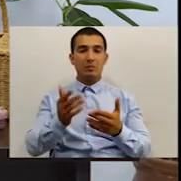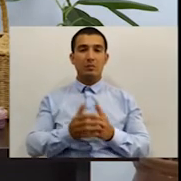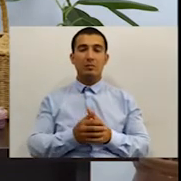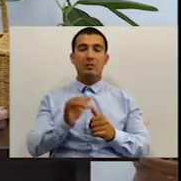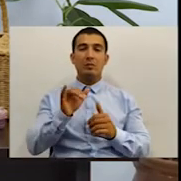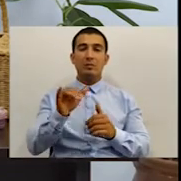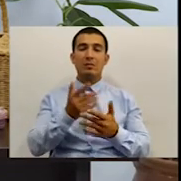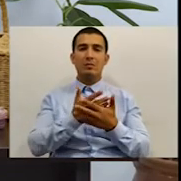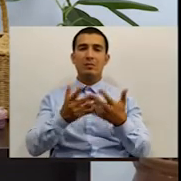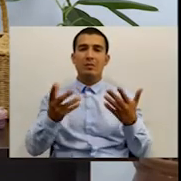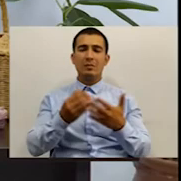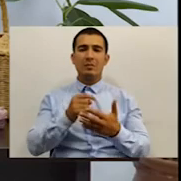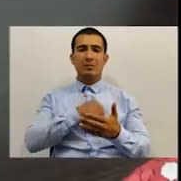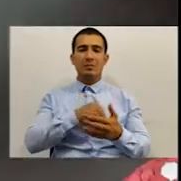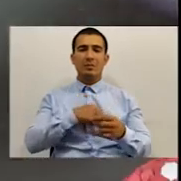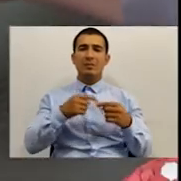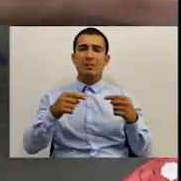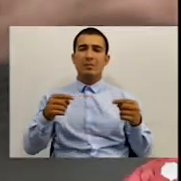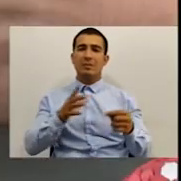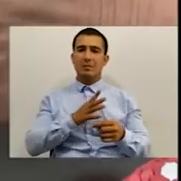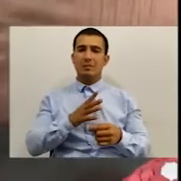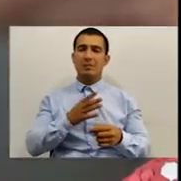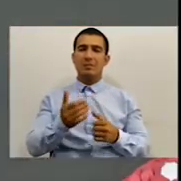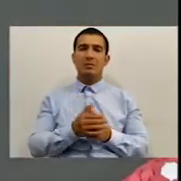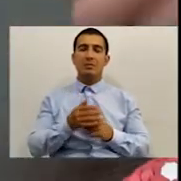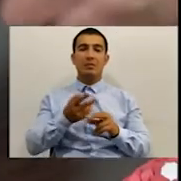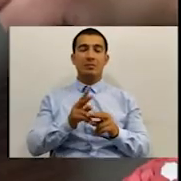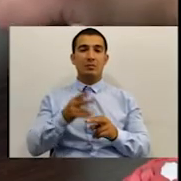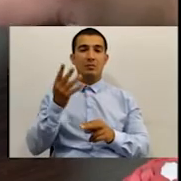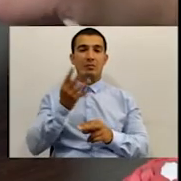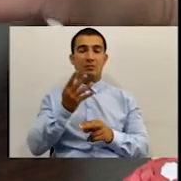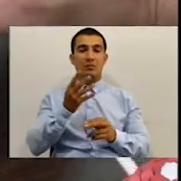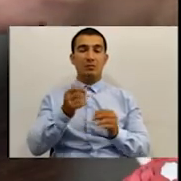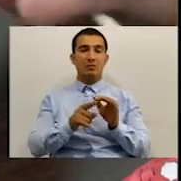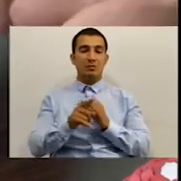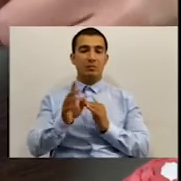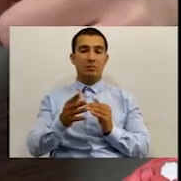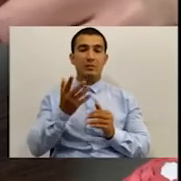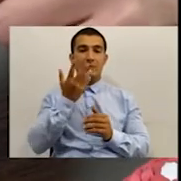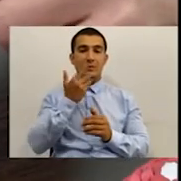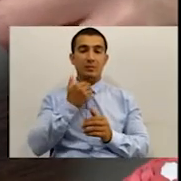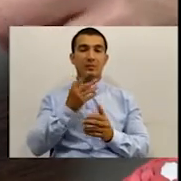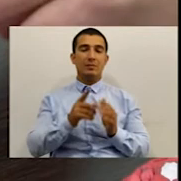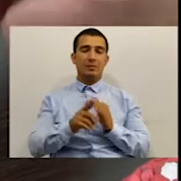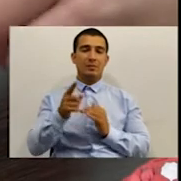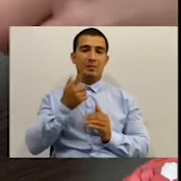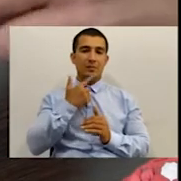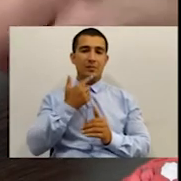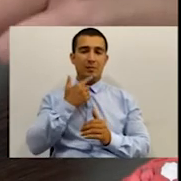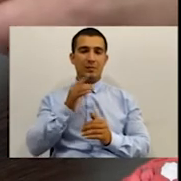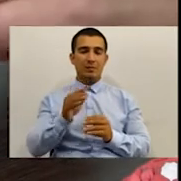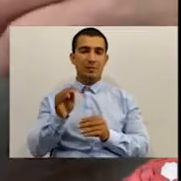Яна битта мана ҳозир 4та бўлади. Ҳозир 4-синни битириб сувасон қизилга ўтамиз яна.